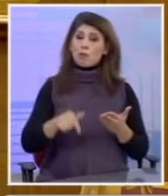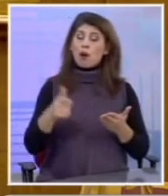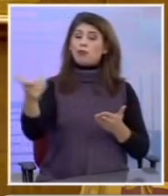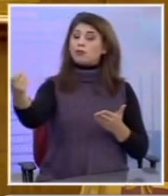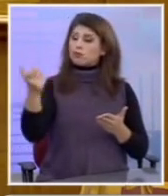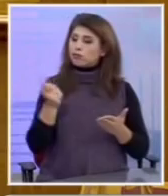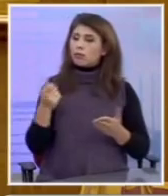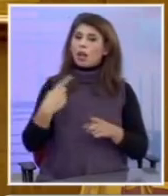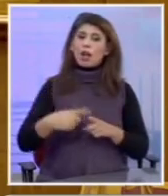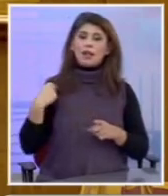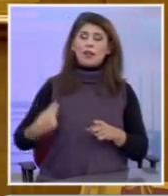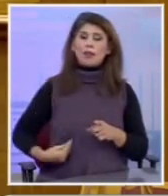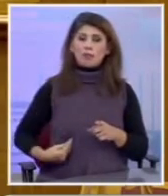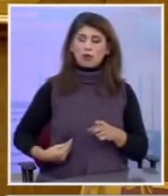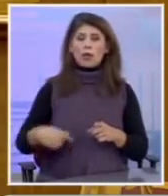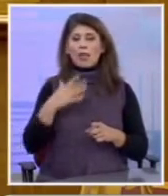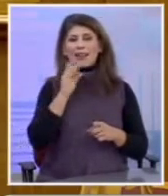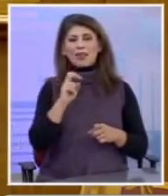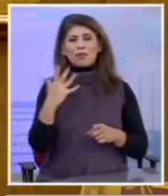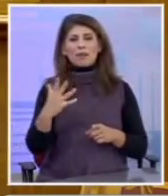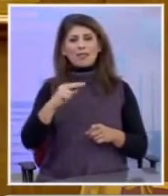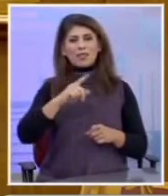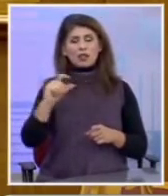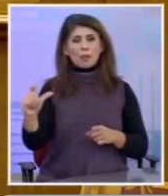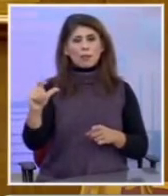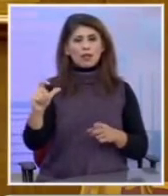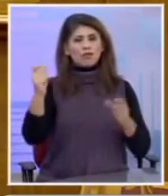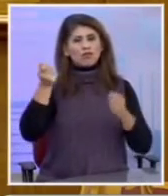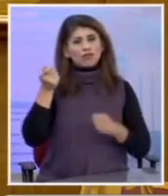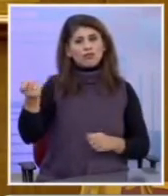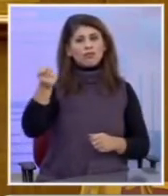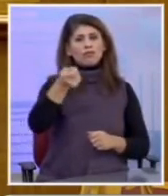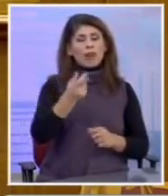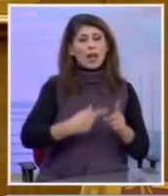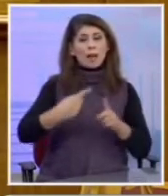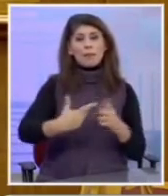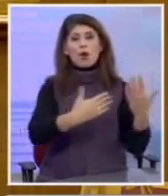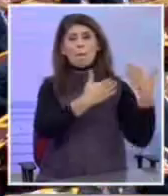το ελληνικό δημόσιο, το ΤΑΦΧΙ ΣΥΓΜΑ, άρα θα ήταν 25 δις χρέος επιπλέον στις πλάτες μας.